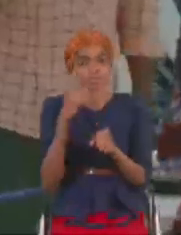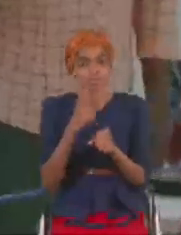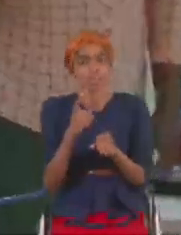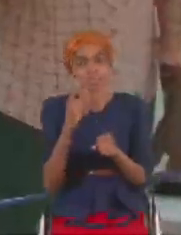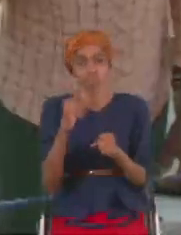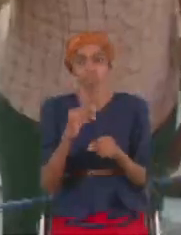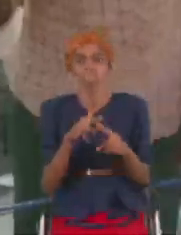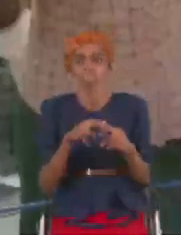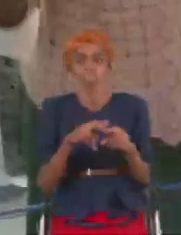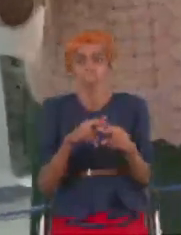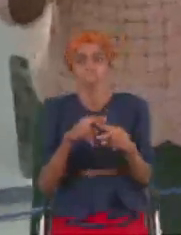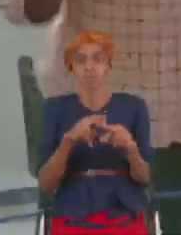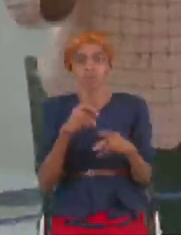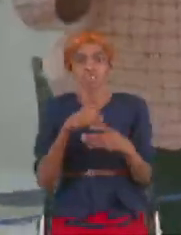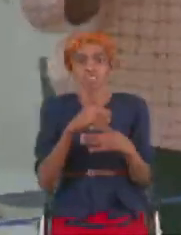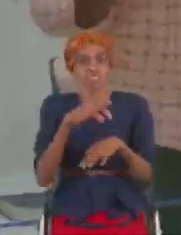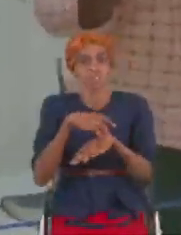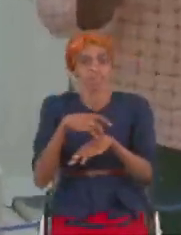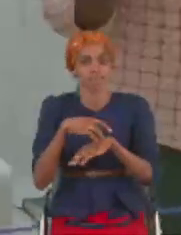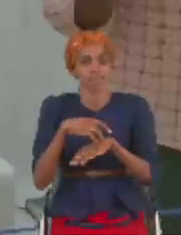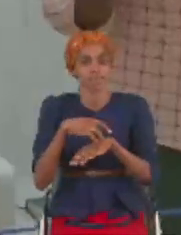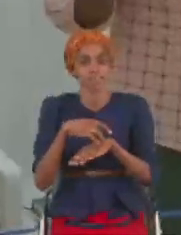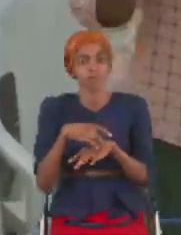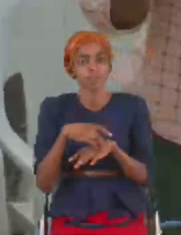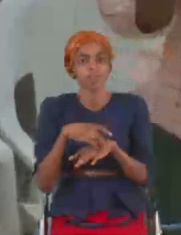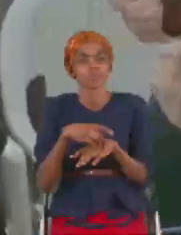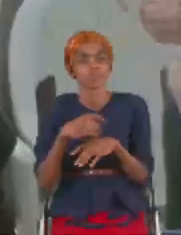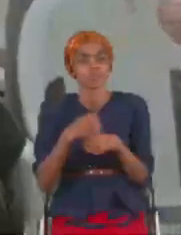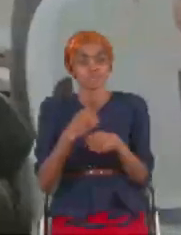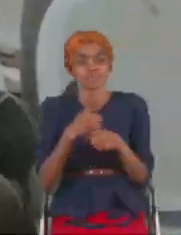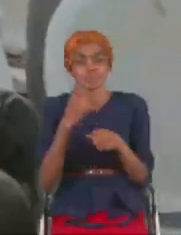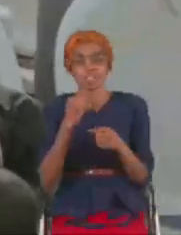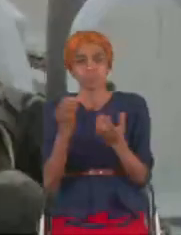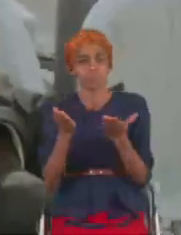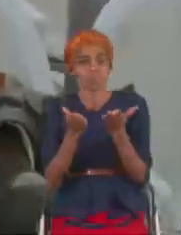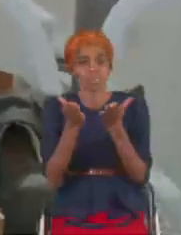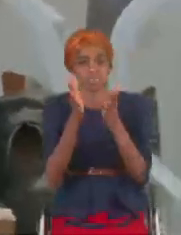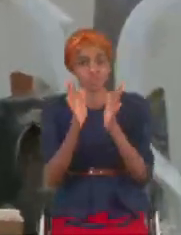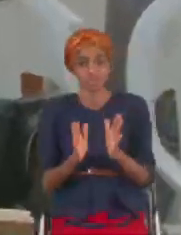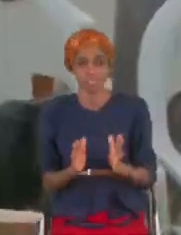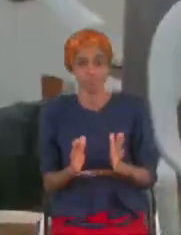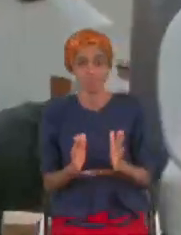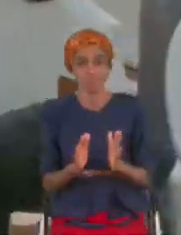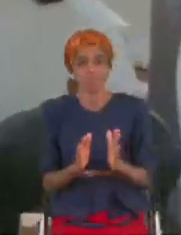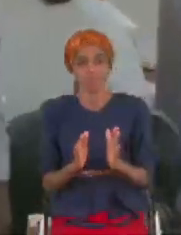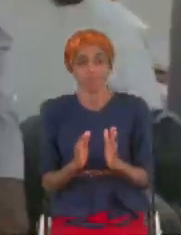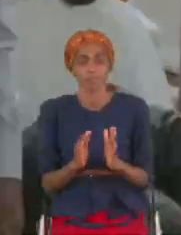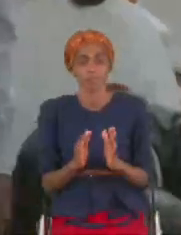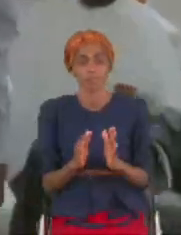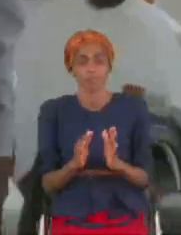ce sera de toi le sel de la terre froide et en attendant